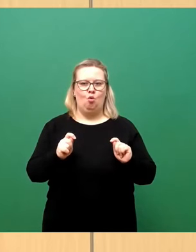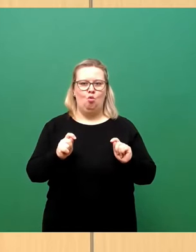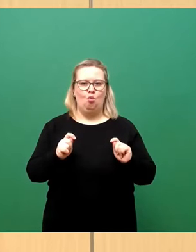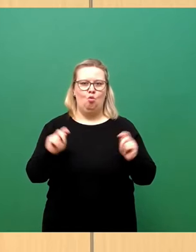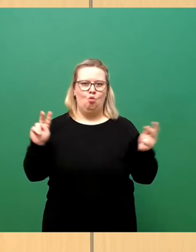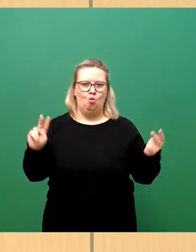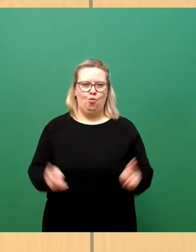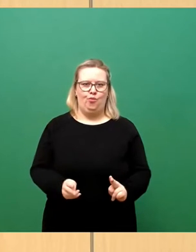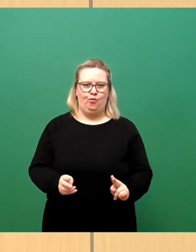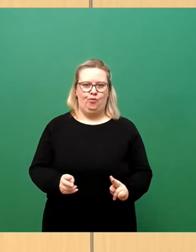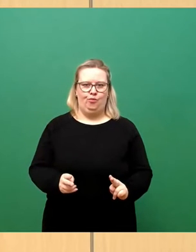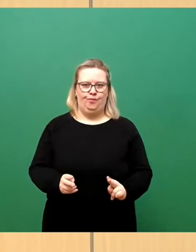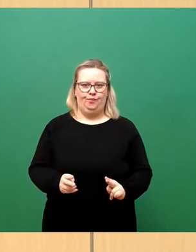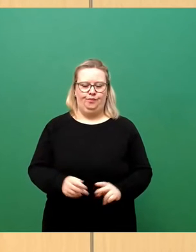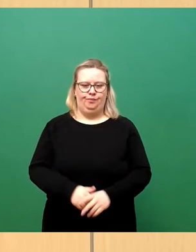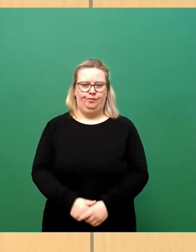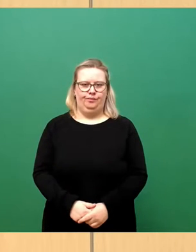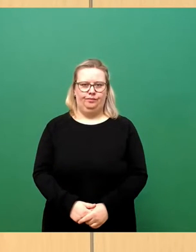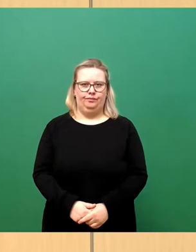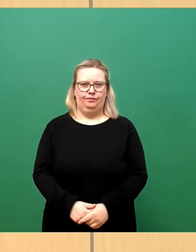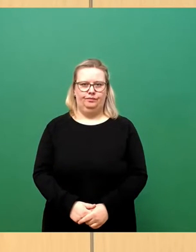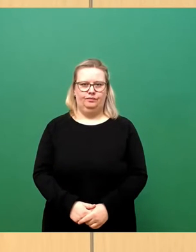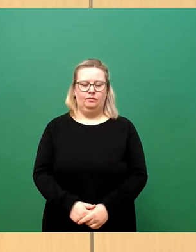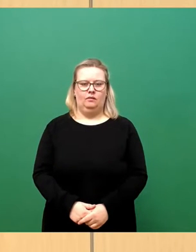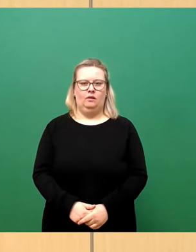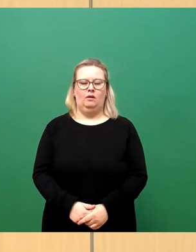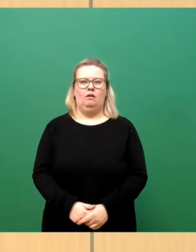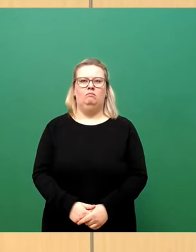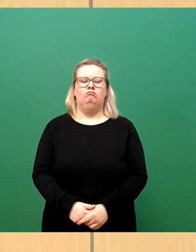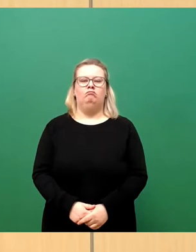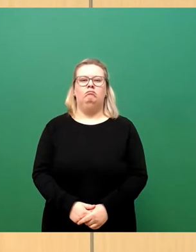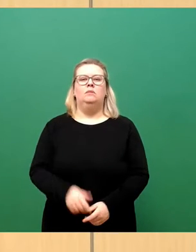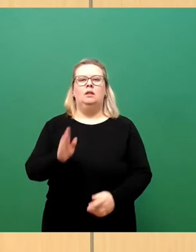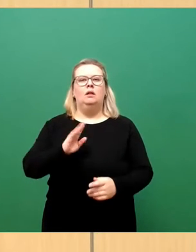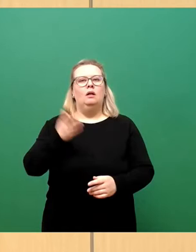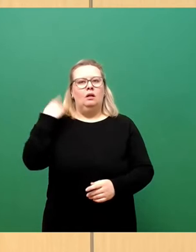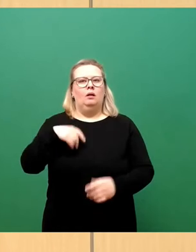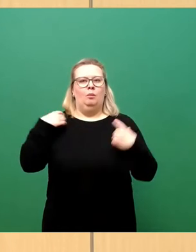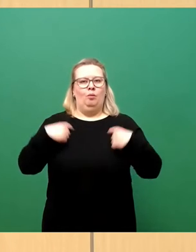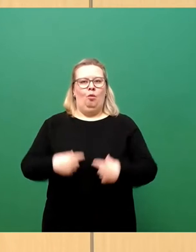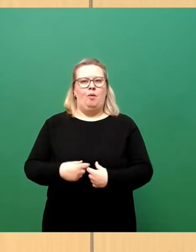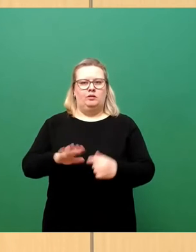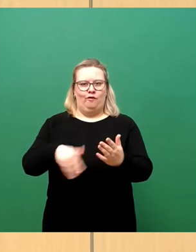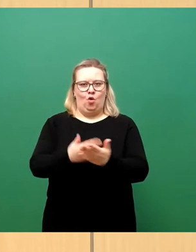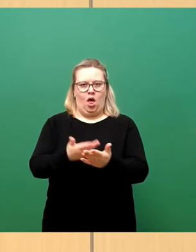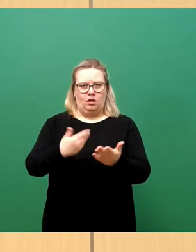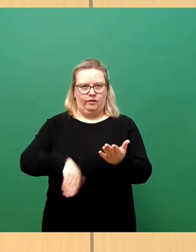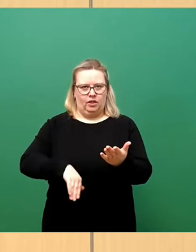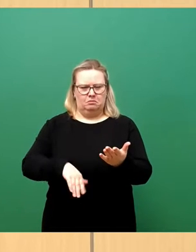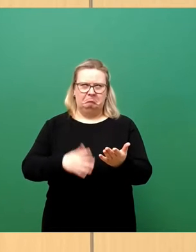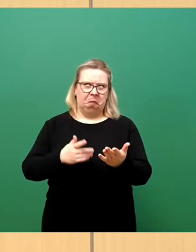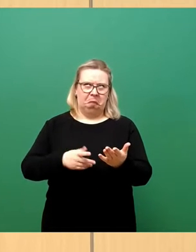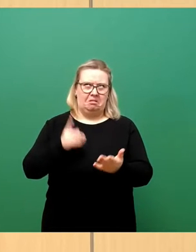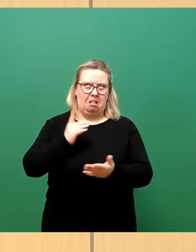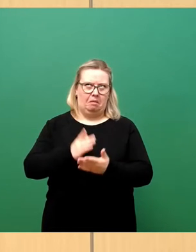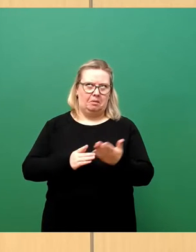reduziert stattfindet in Dresden. So, jetzt gab es eine Vorlage des Oberbürgermeisters vor eineinhalb Jahren, also circa eineinhalb Jahren,